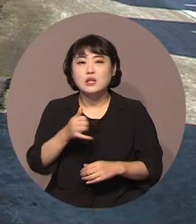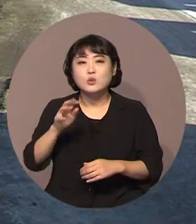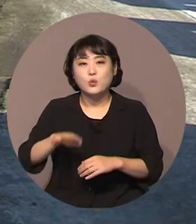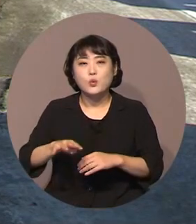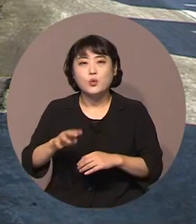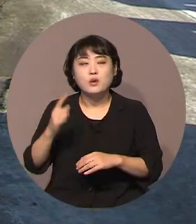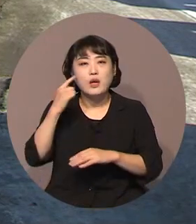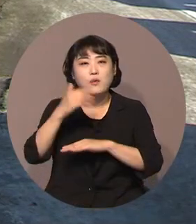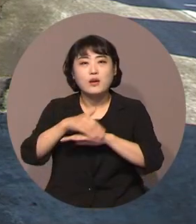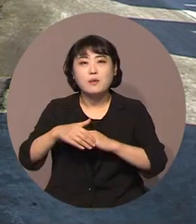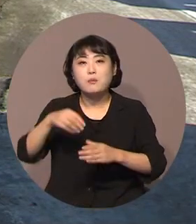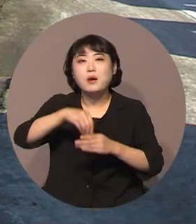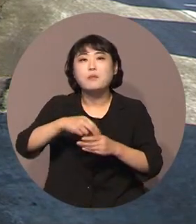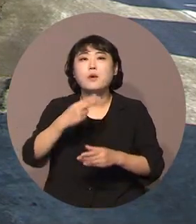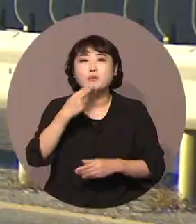있지 않습니다